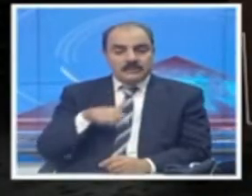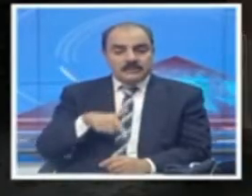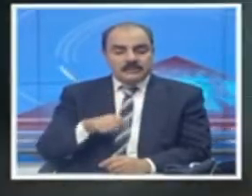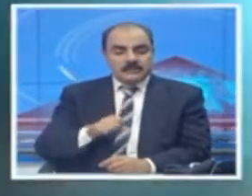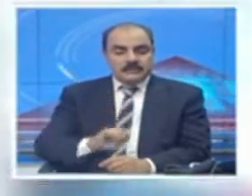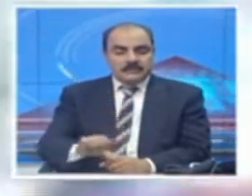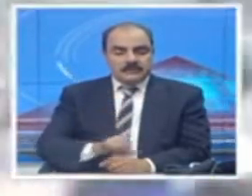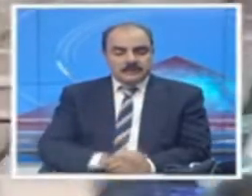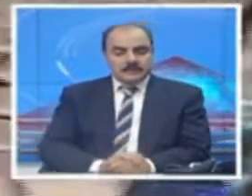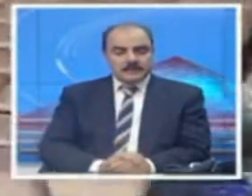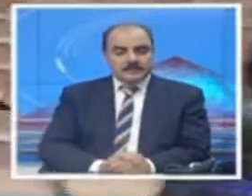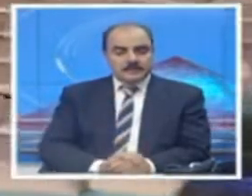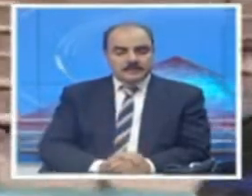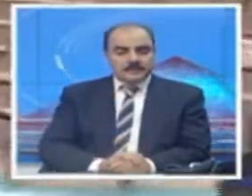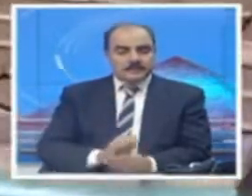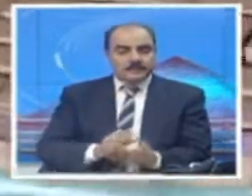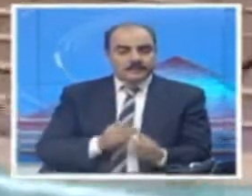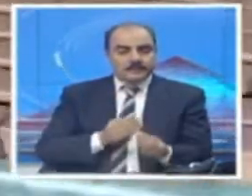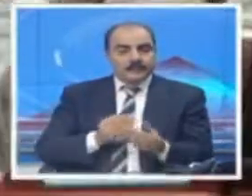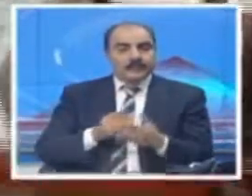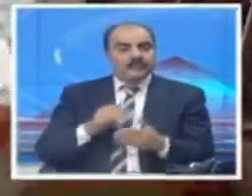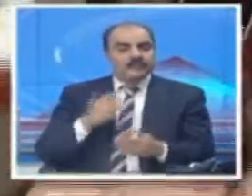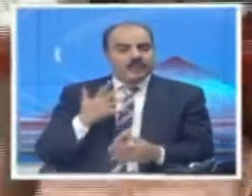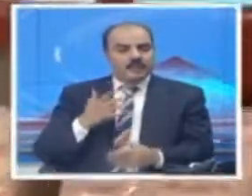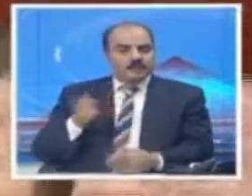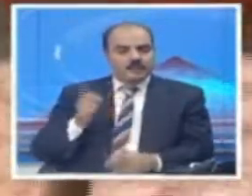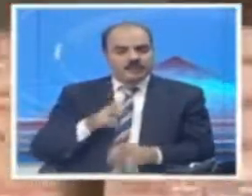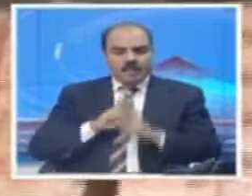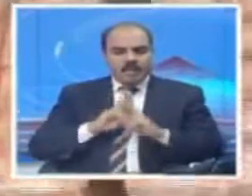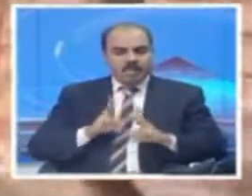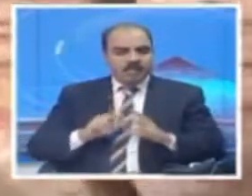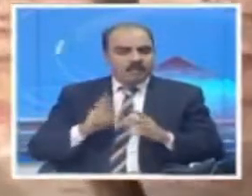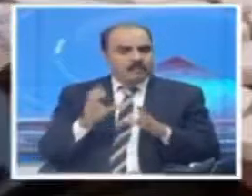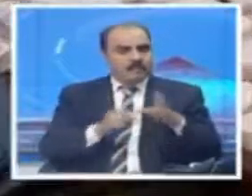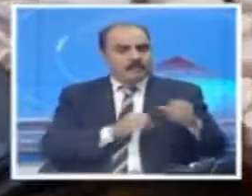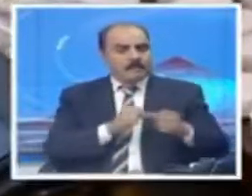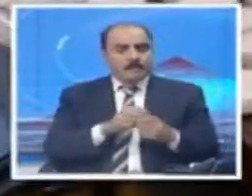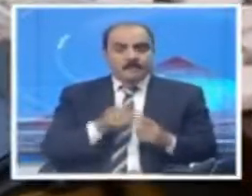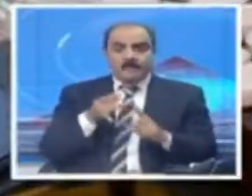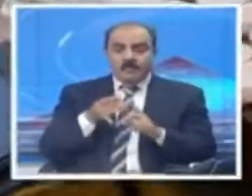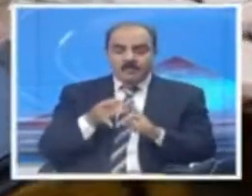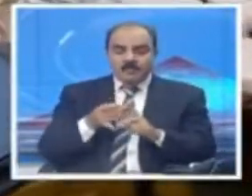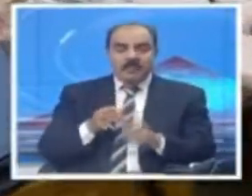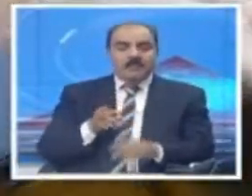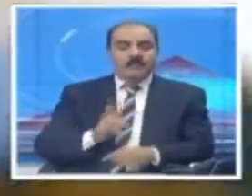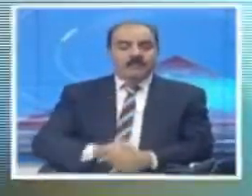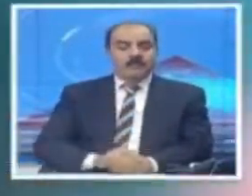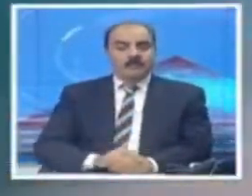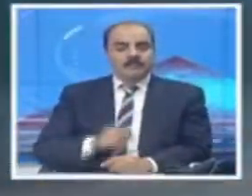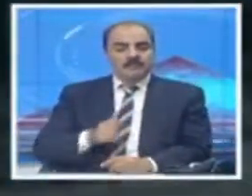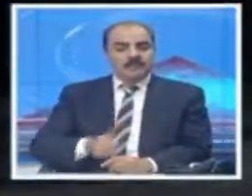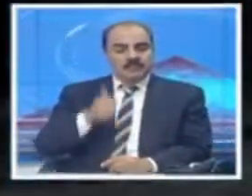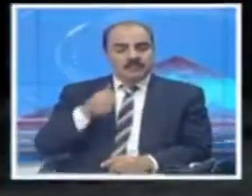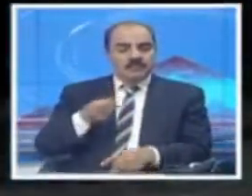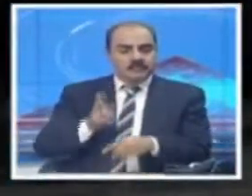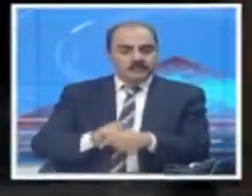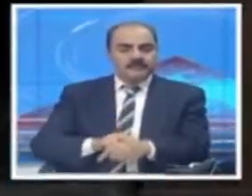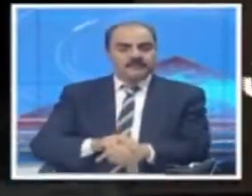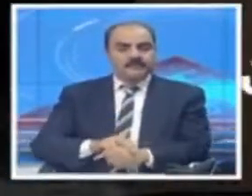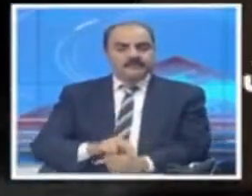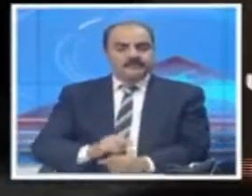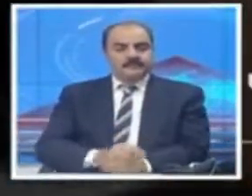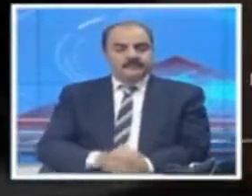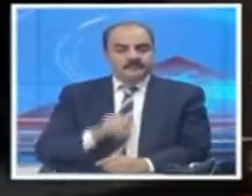1391 متهما. وخلال شهر مايو تنوعت المضبوطات من المواد المخدرة، فقد تمكنت الإدارة من ضبط